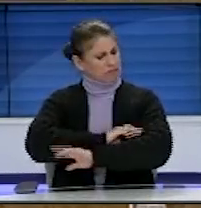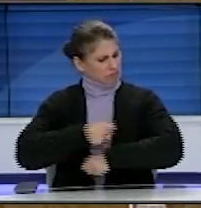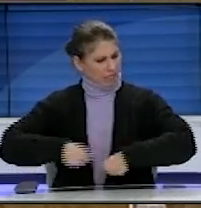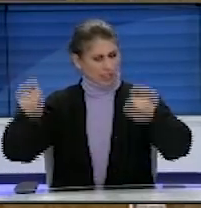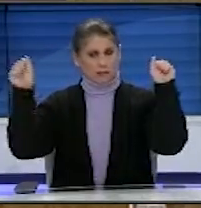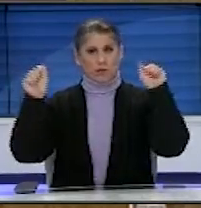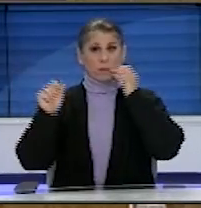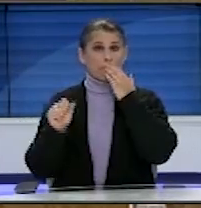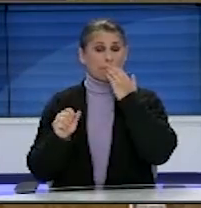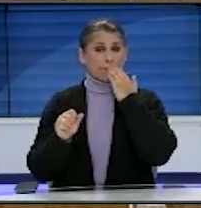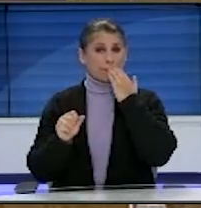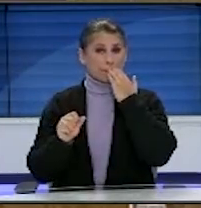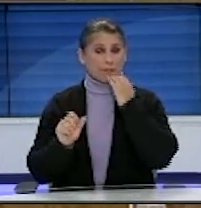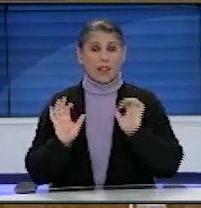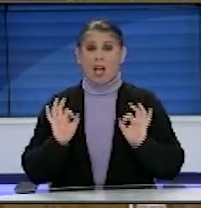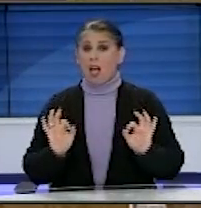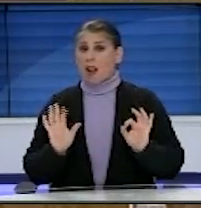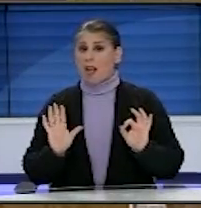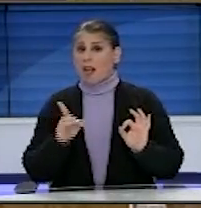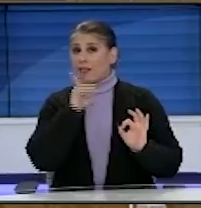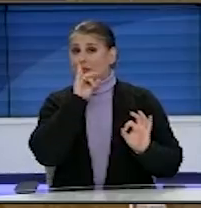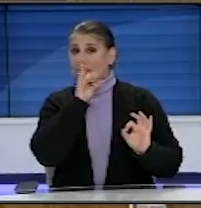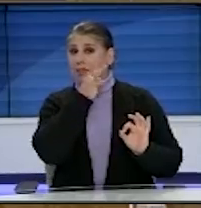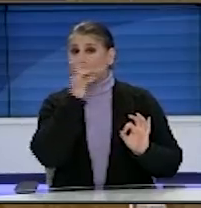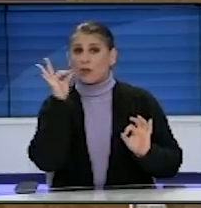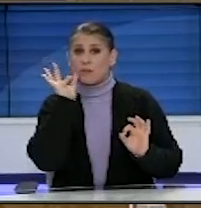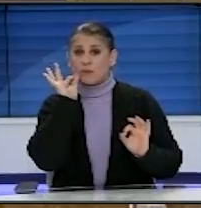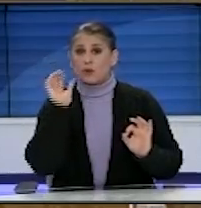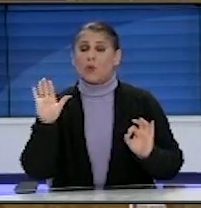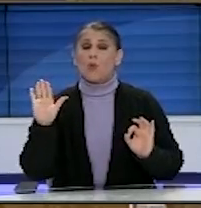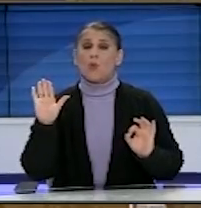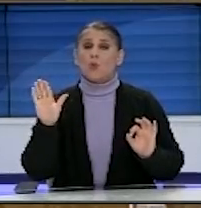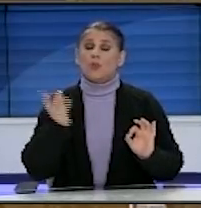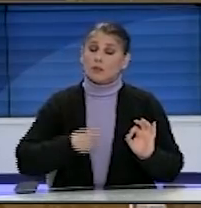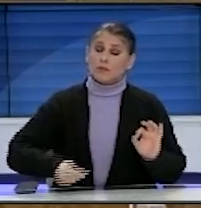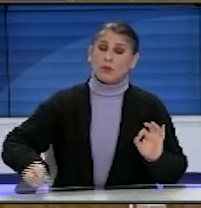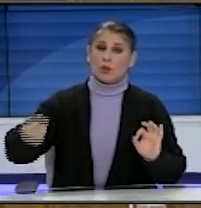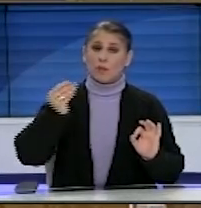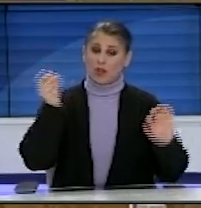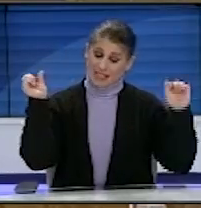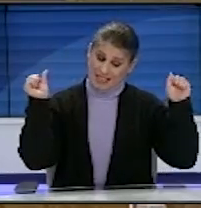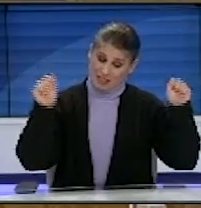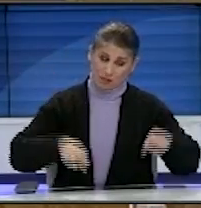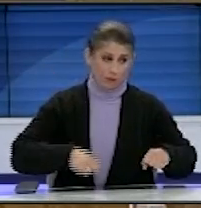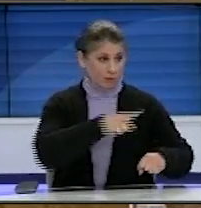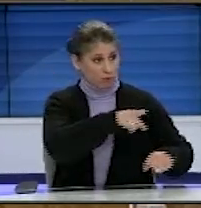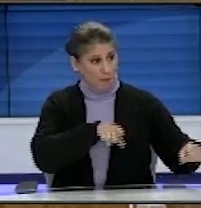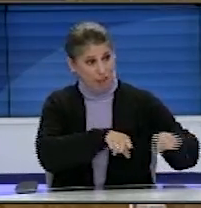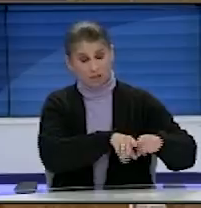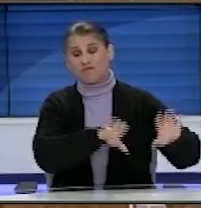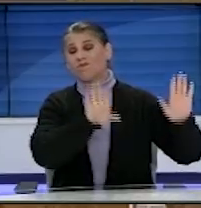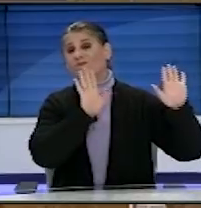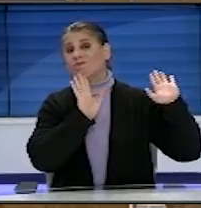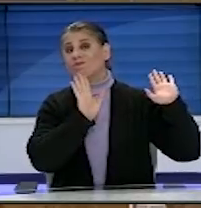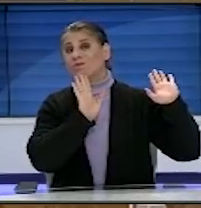απερίφραστα. Όμως δεν μπορούμε να σιωπήσουμε, ούτε φυσικά πολύ περισσότερο να συμφωνήσουμε μαζί σας,